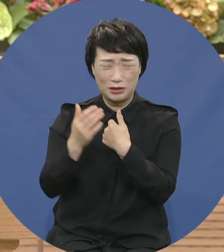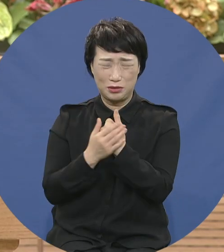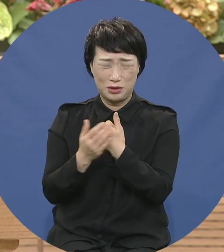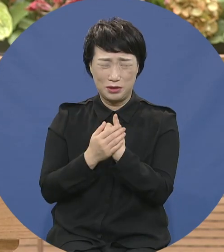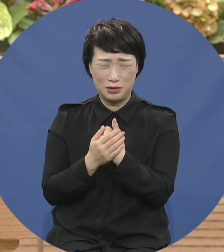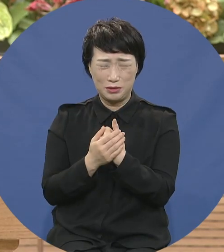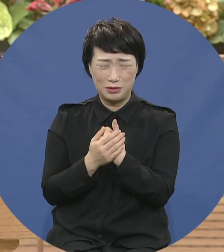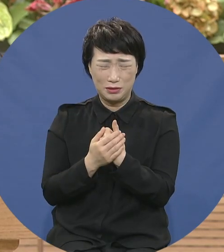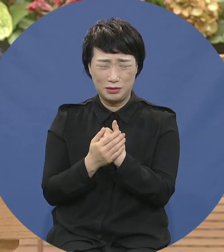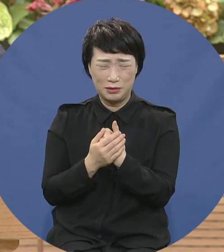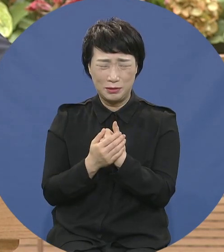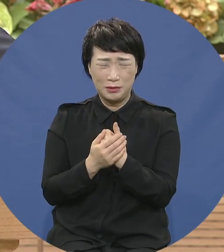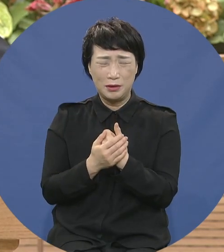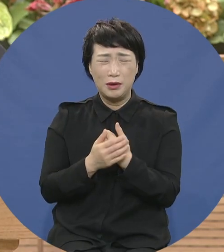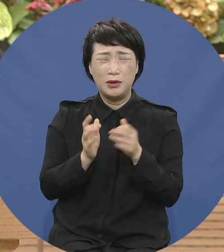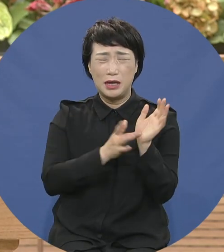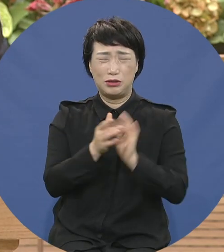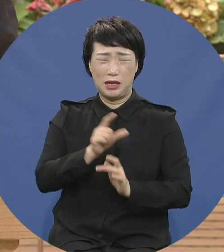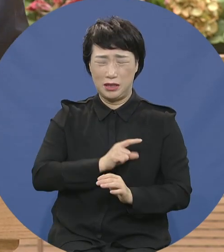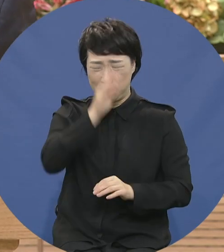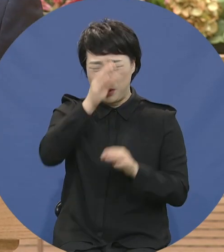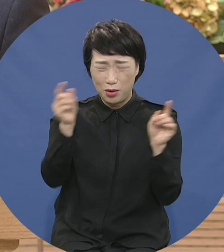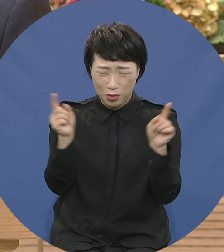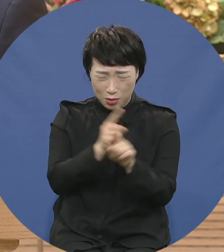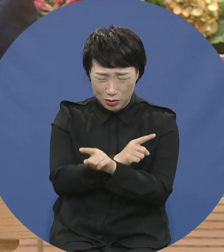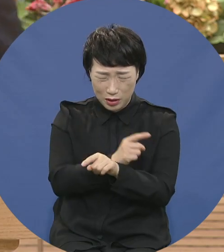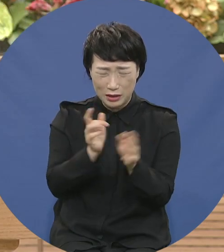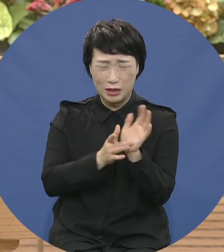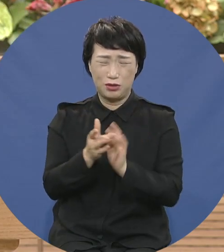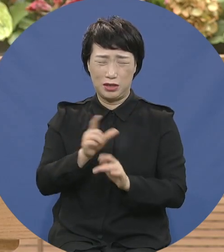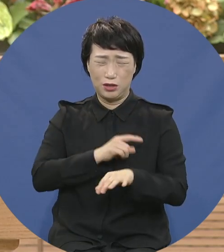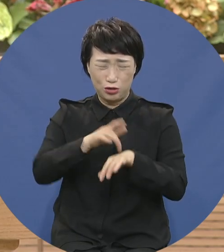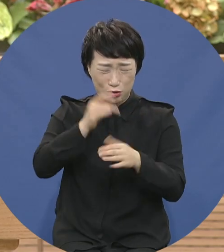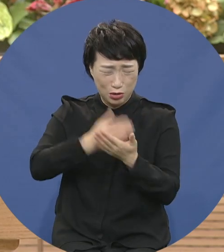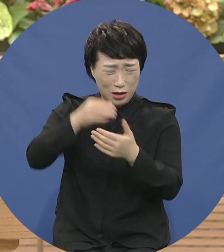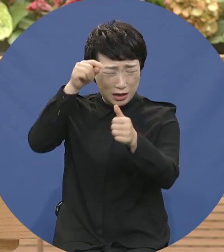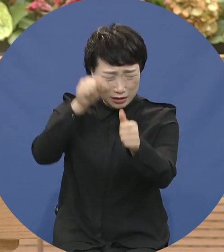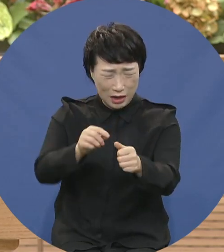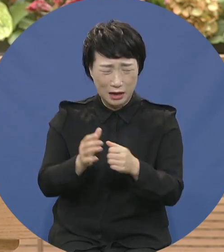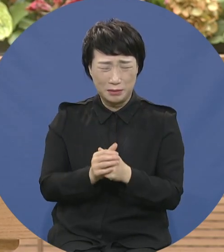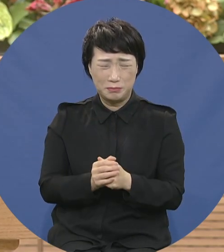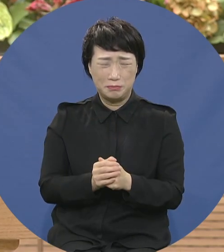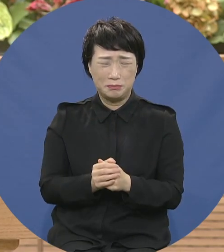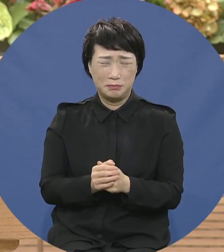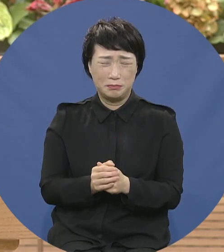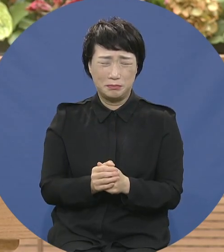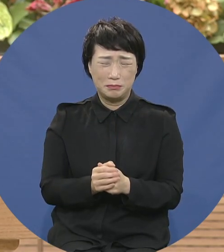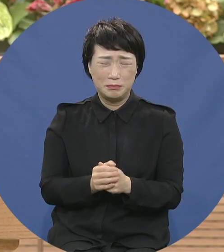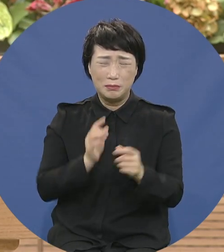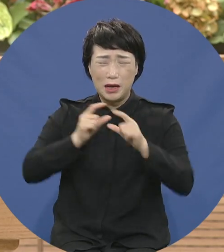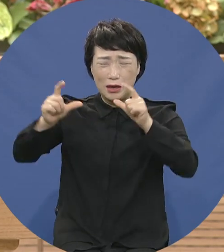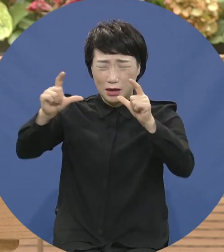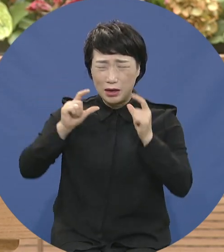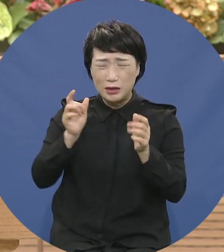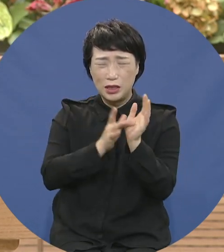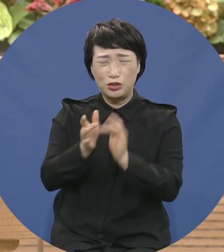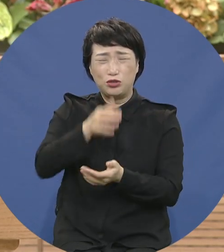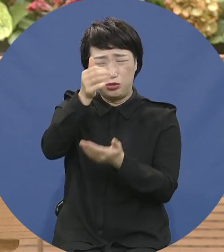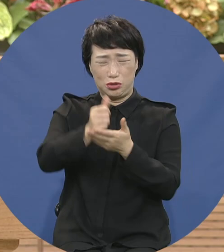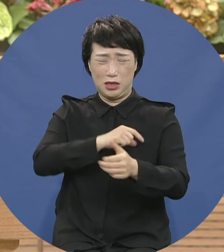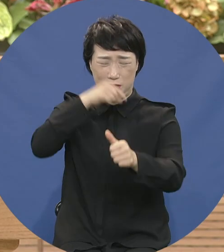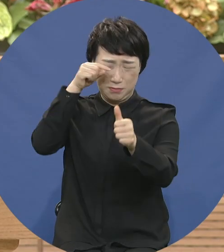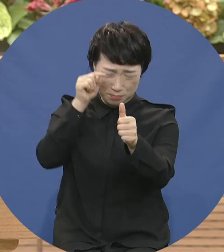도와주시옵소서. 내 이름으로 병 고쳐라, 내 이름으로 귀신 쫓아내라 말씀하신